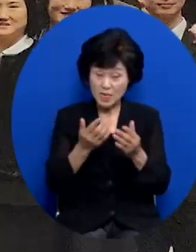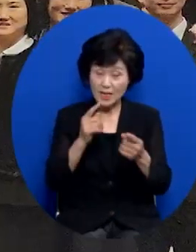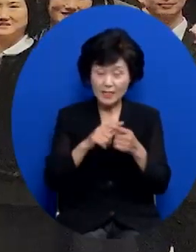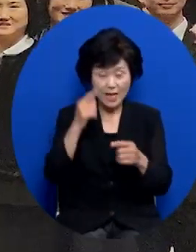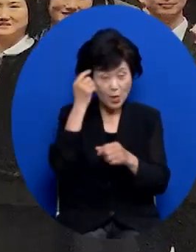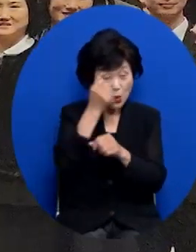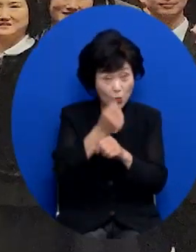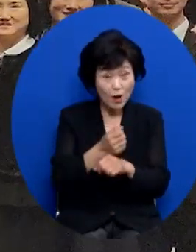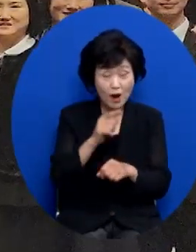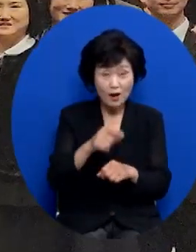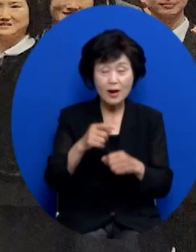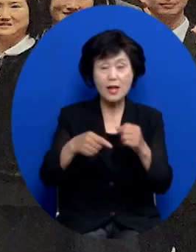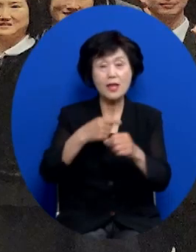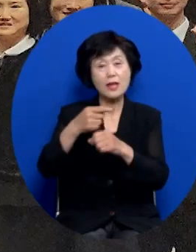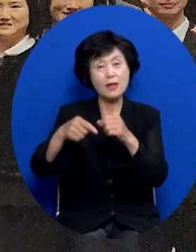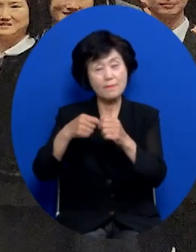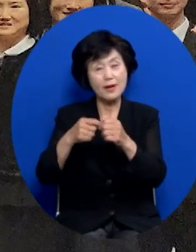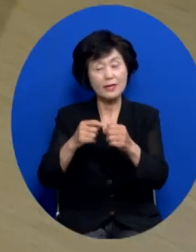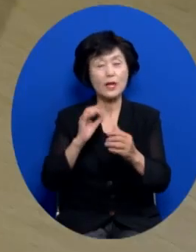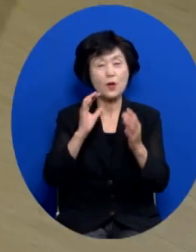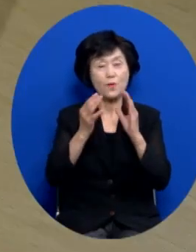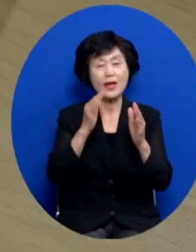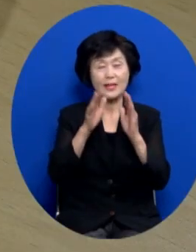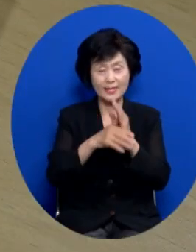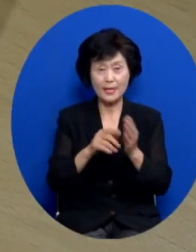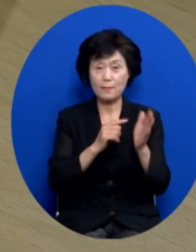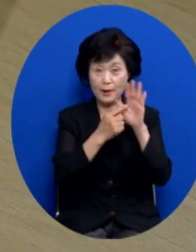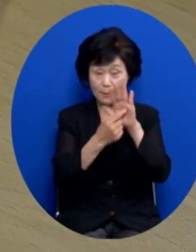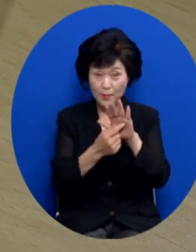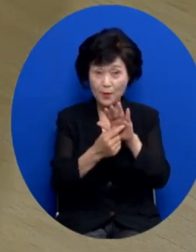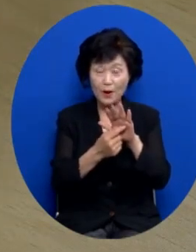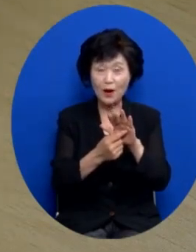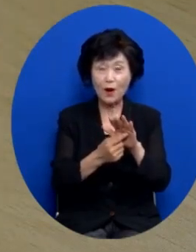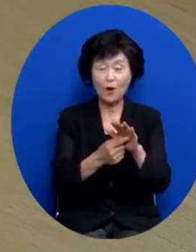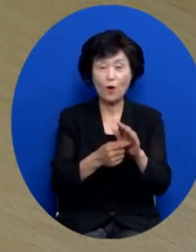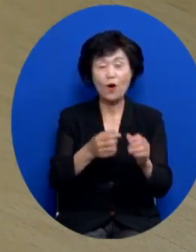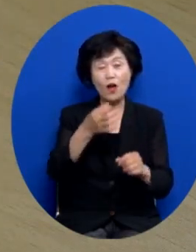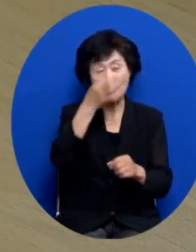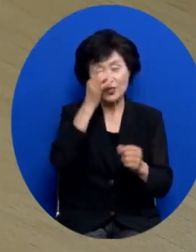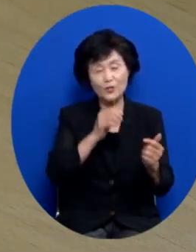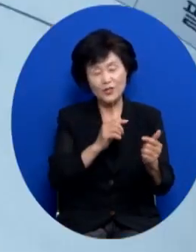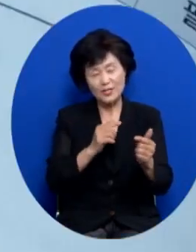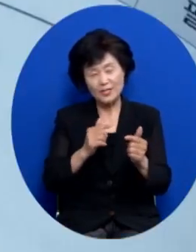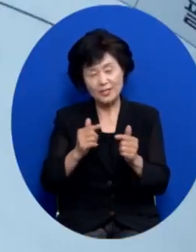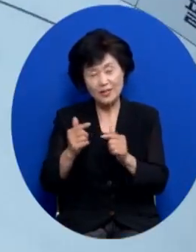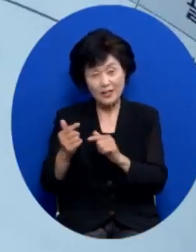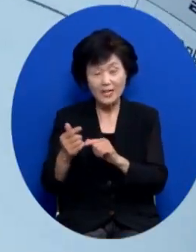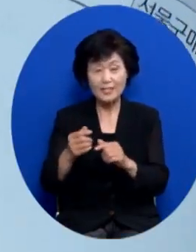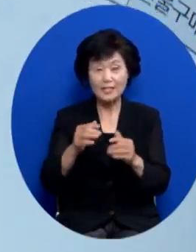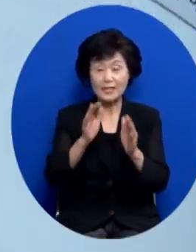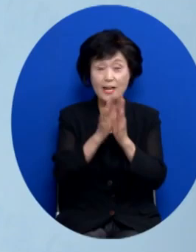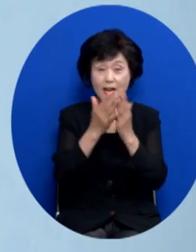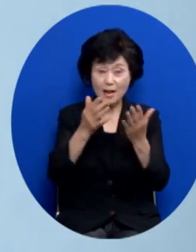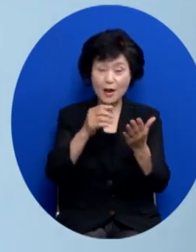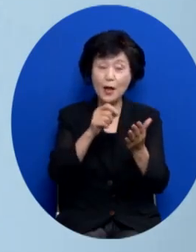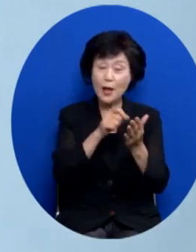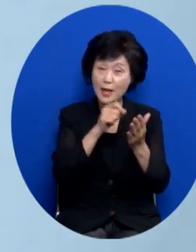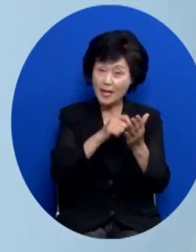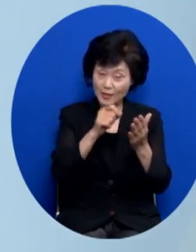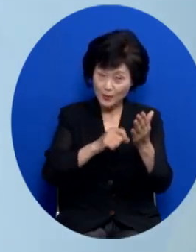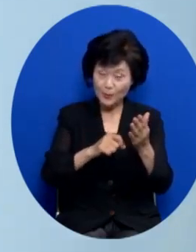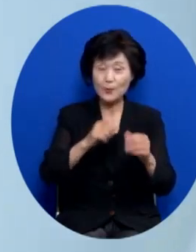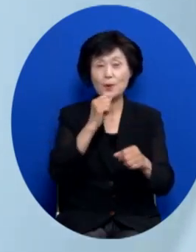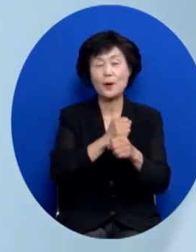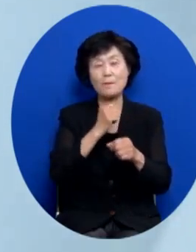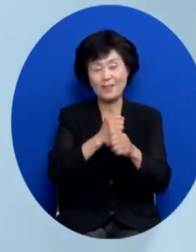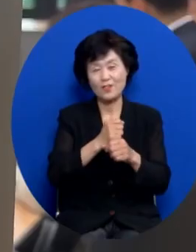매년 연구사역위원회 간담회에서 발표하고 축적된 사역 노하우를 매뉴얼로 정리해 다음 세대에게 사역을 전수할